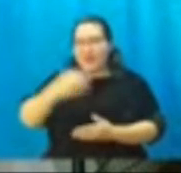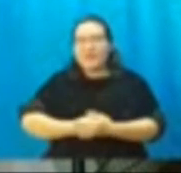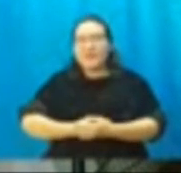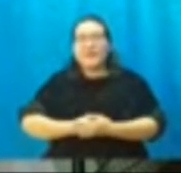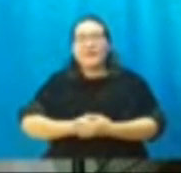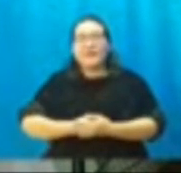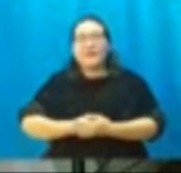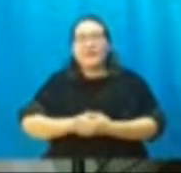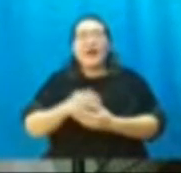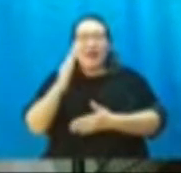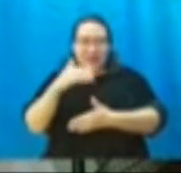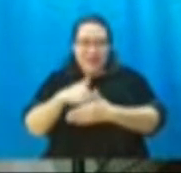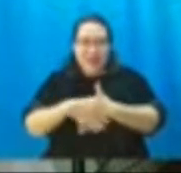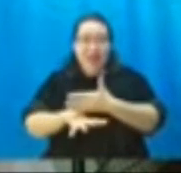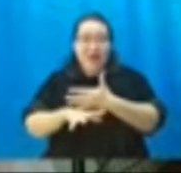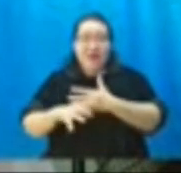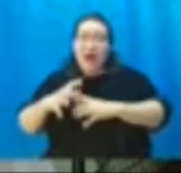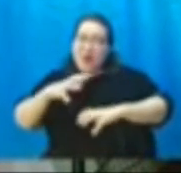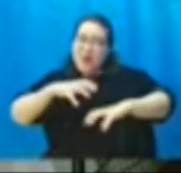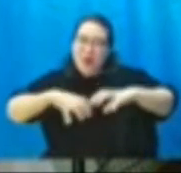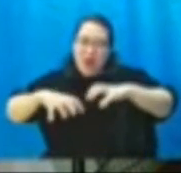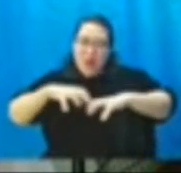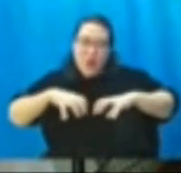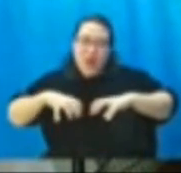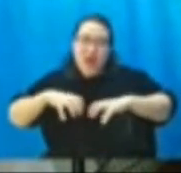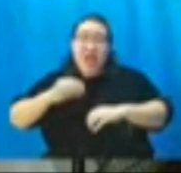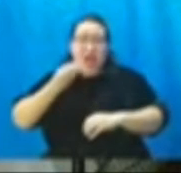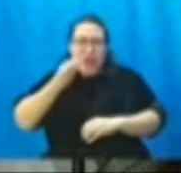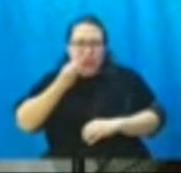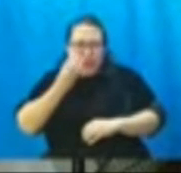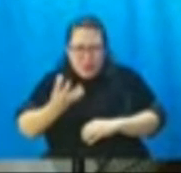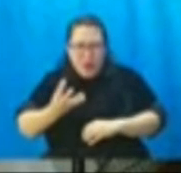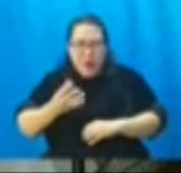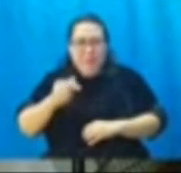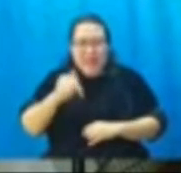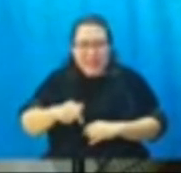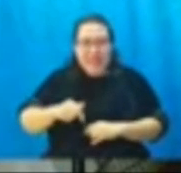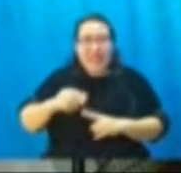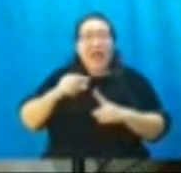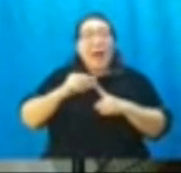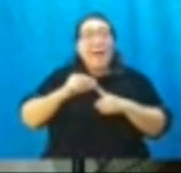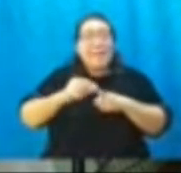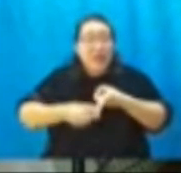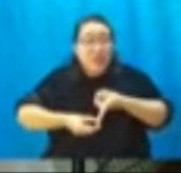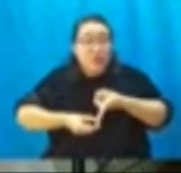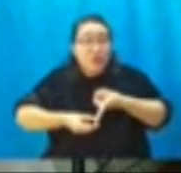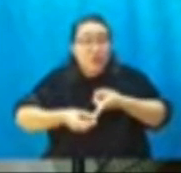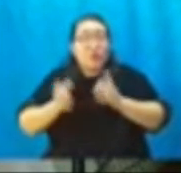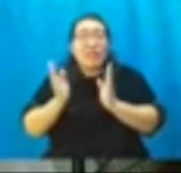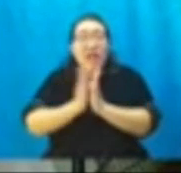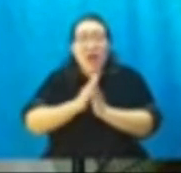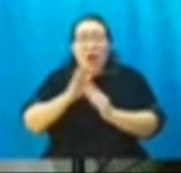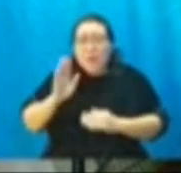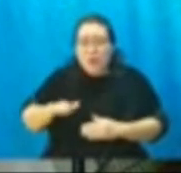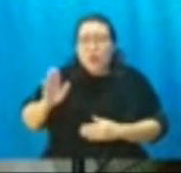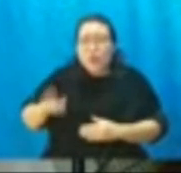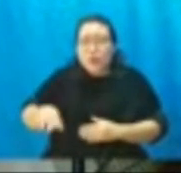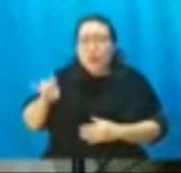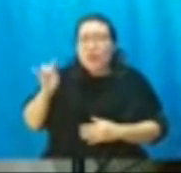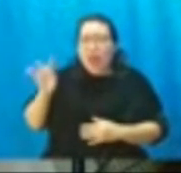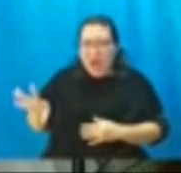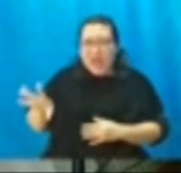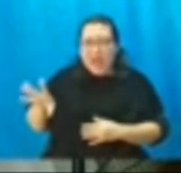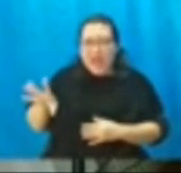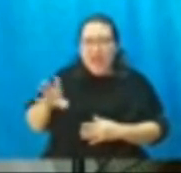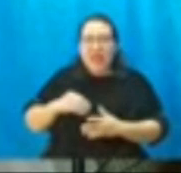di dalam melaksanakan jawaban ini Petrus dan teman-temannya pun mengalami Jatuh